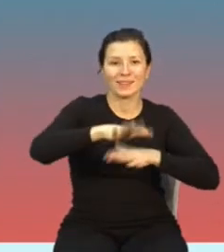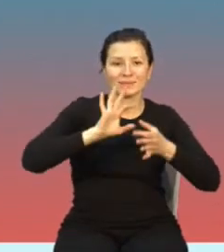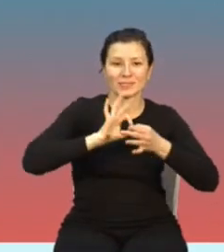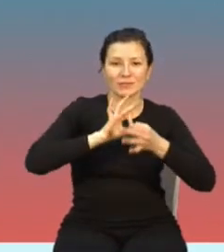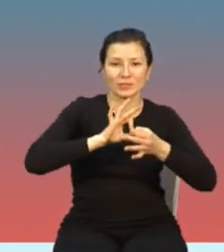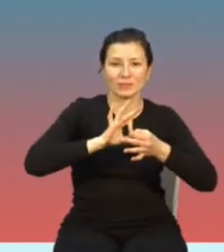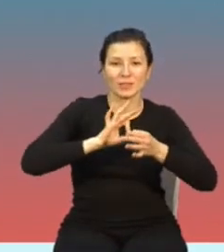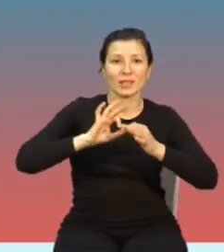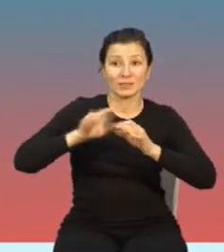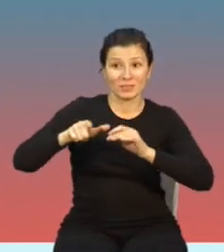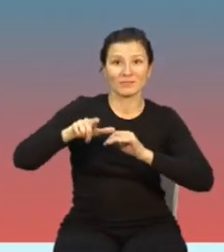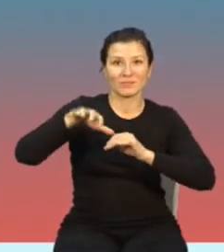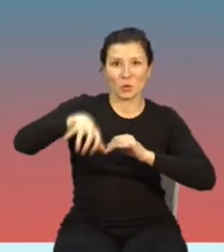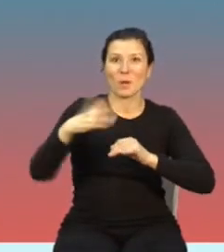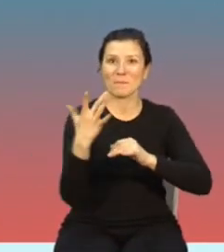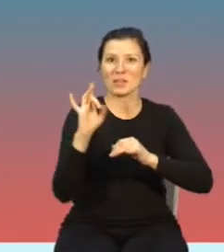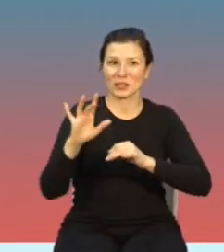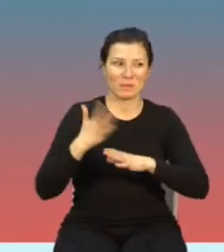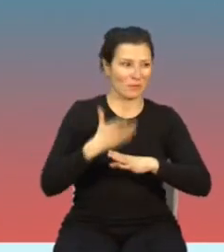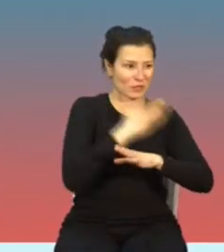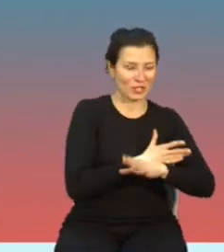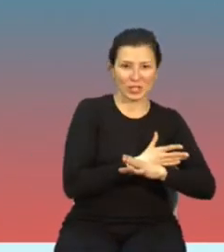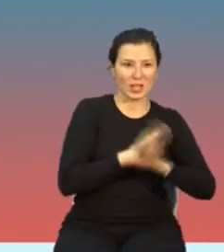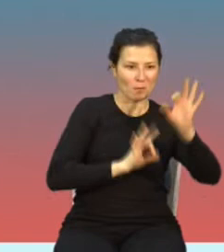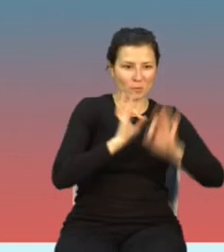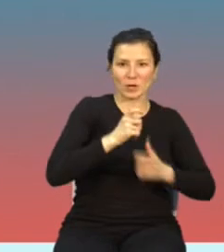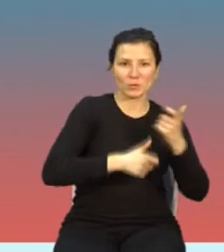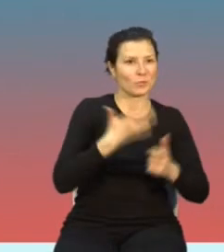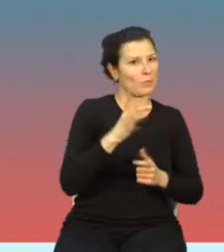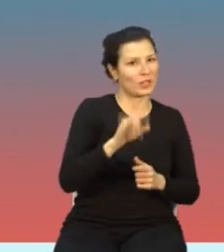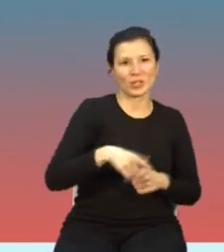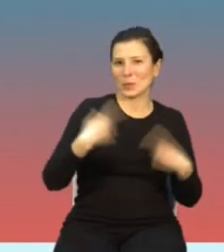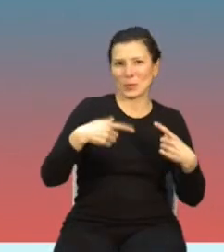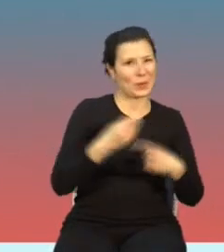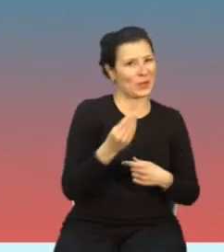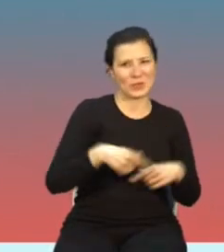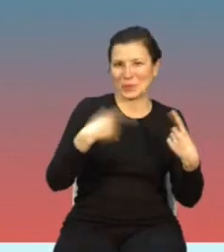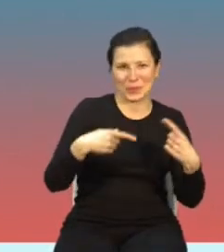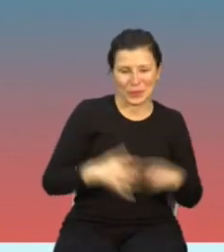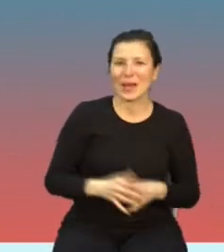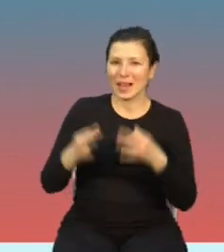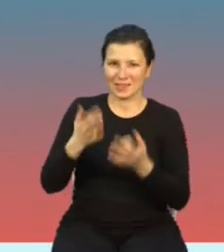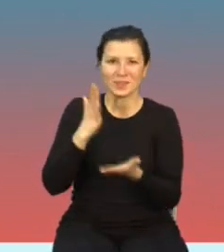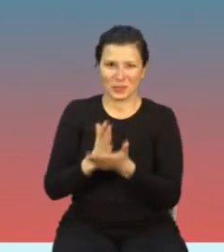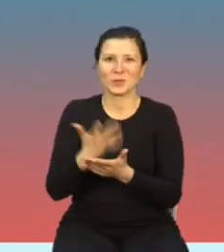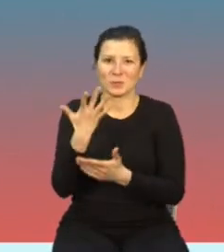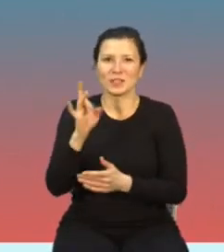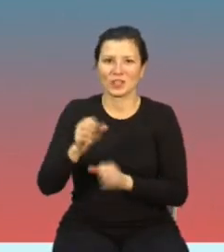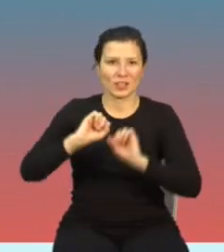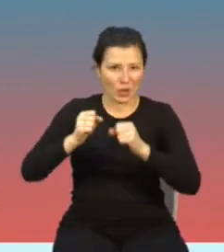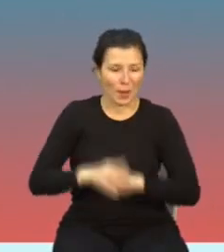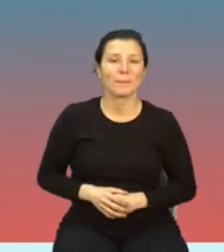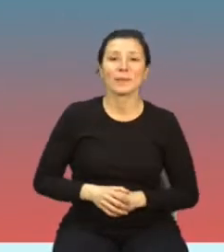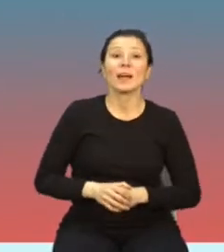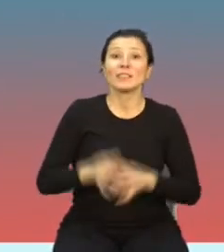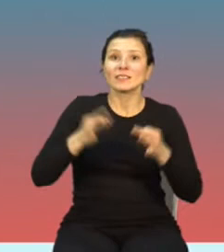związane z działalnością 5G, ponieważ kiedy przeprowadzaliśmy poprzednie pomiary, 5G jeszcze nie działało, teraz 5G już działa, w związku z tym teraz zobaczymy, jaki jest wynik z